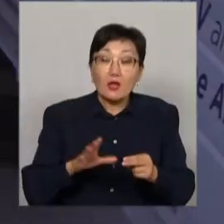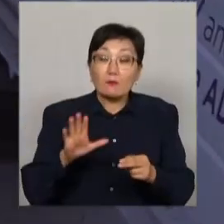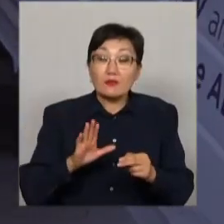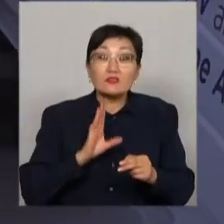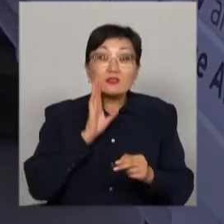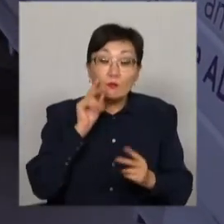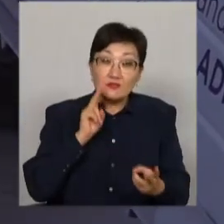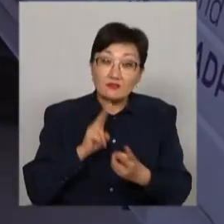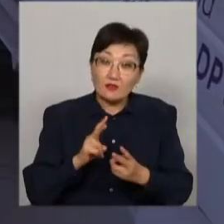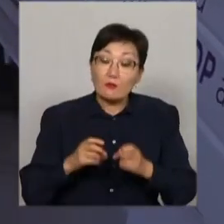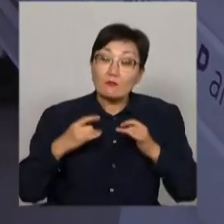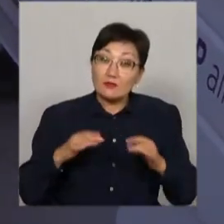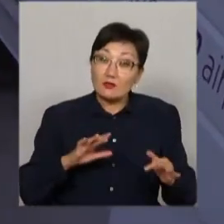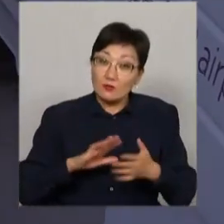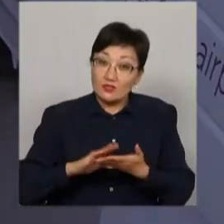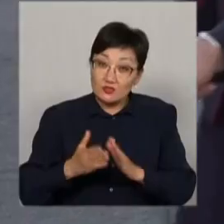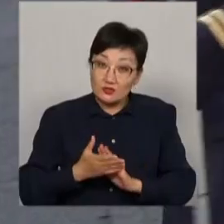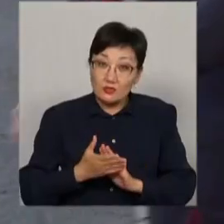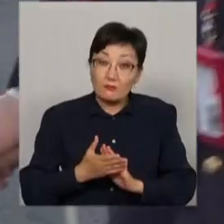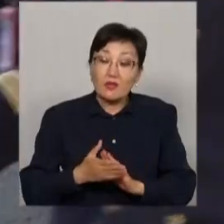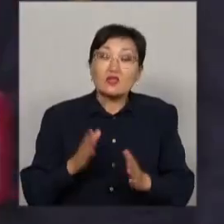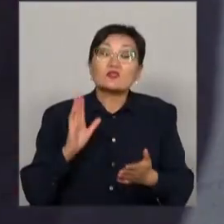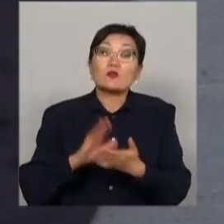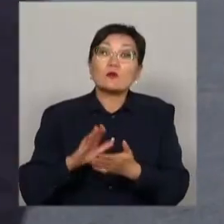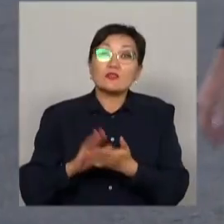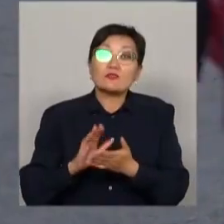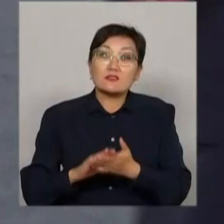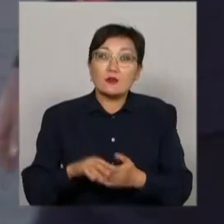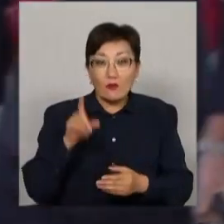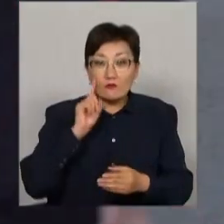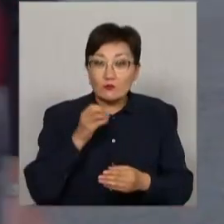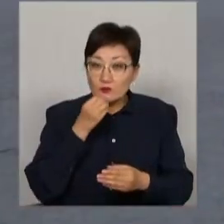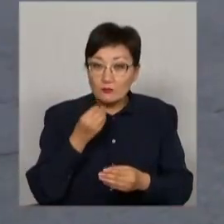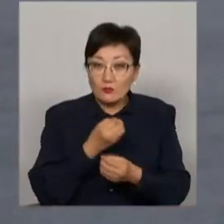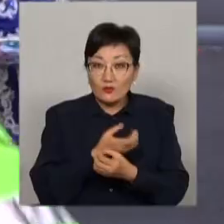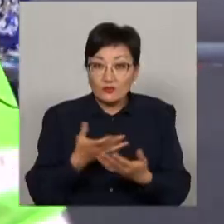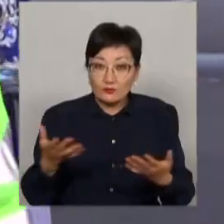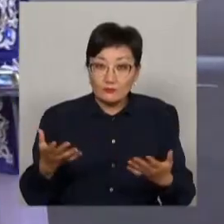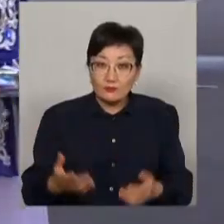Их встретили в торжественной обстановке с овациями и вкусными угощениями.